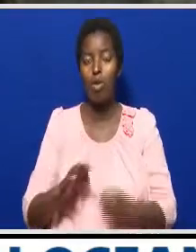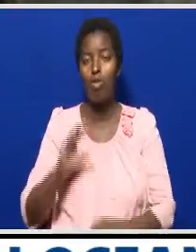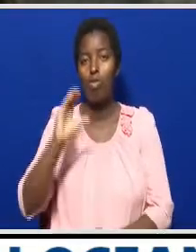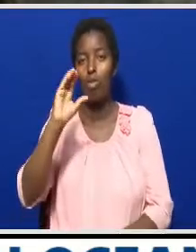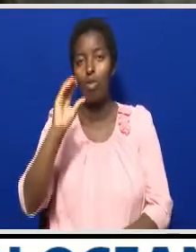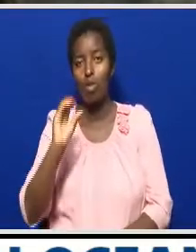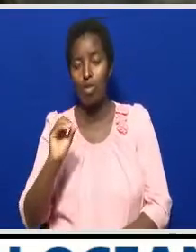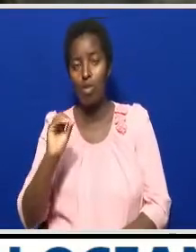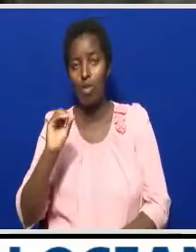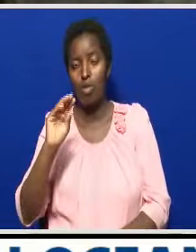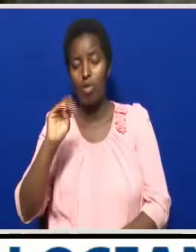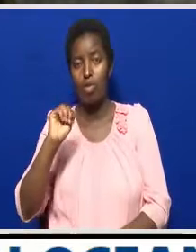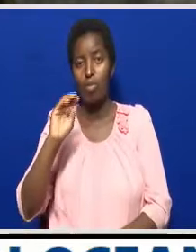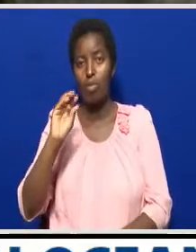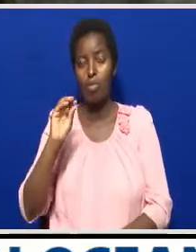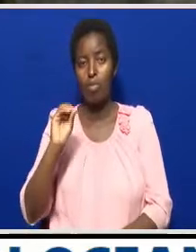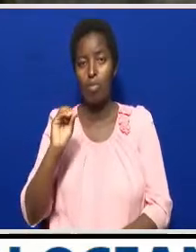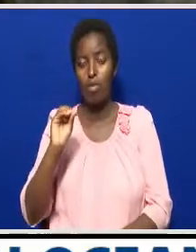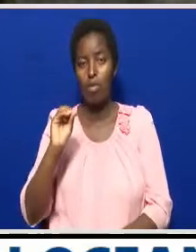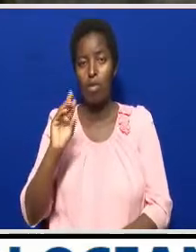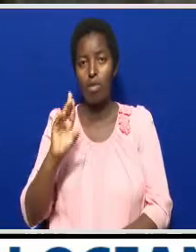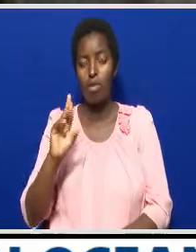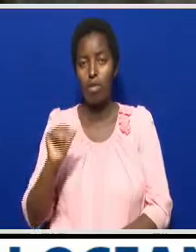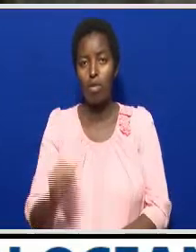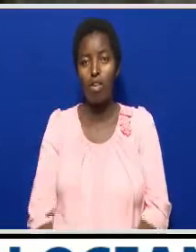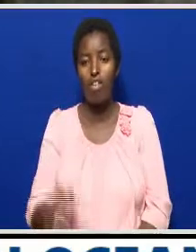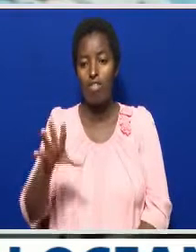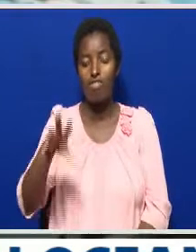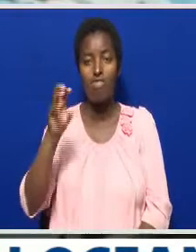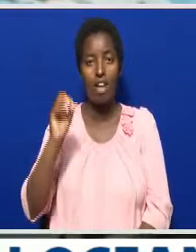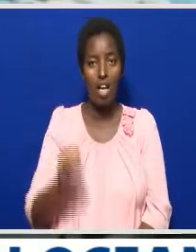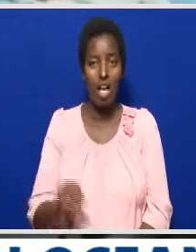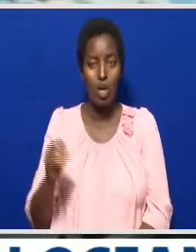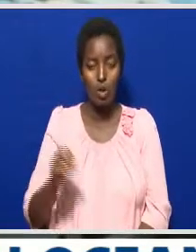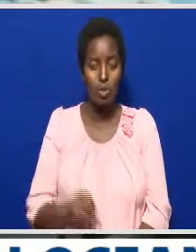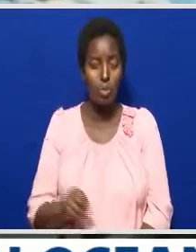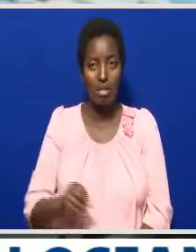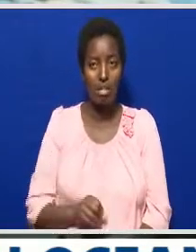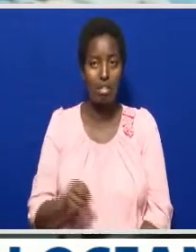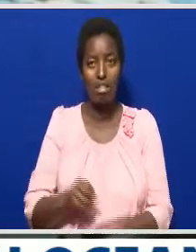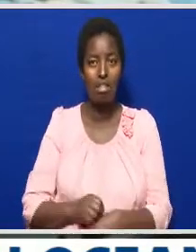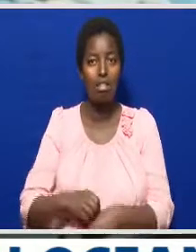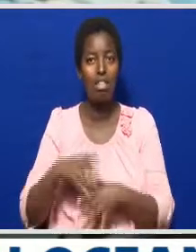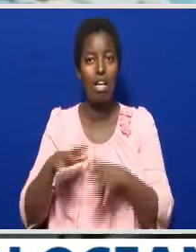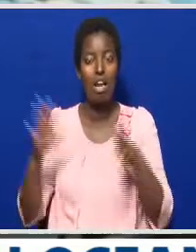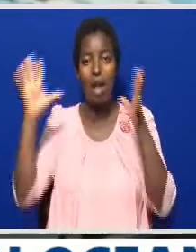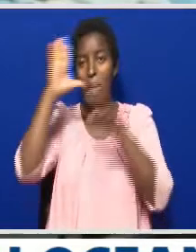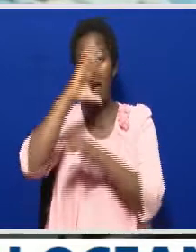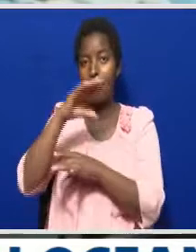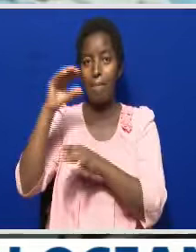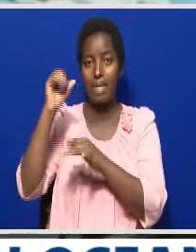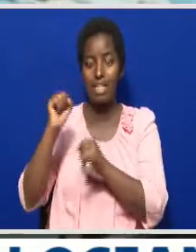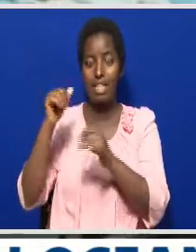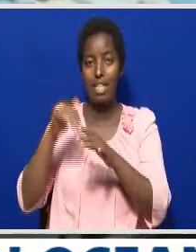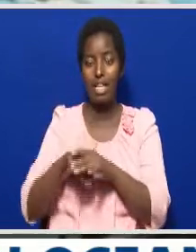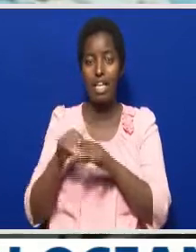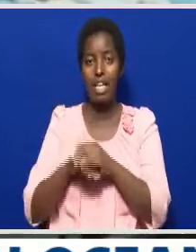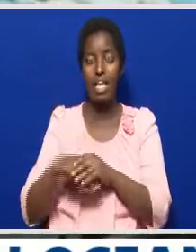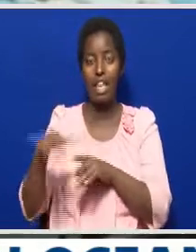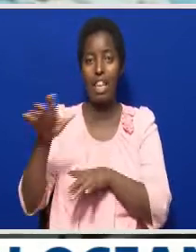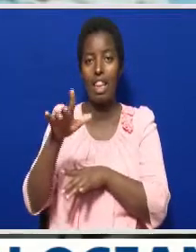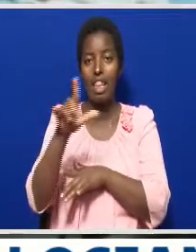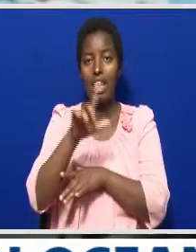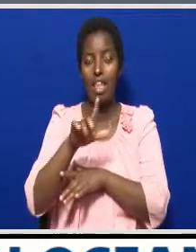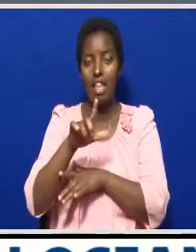ambao walikuwa wamepatikana baharini, wamepotea kwa siku 21 wamepotea baharini.